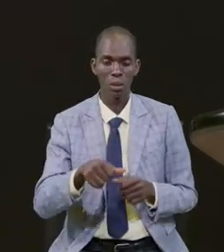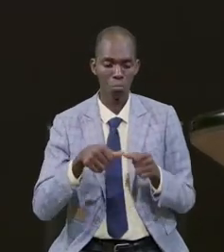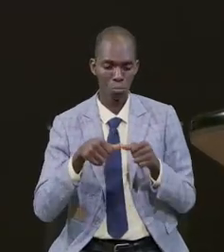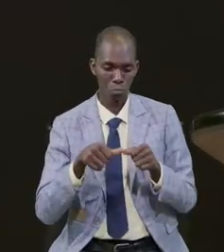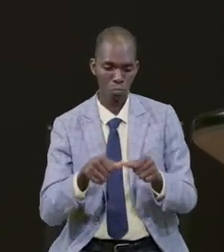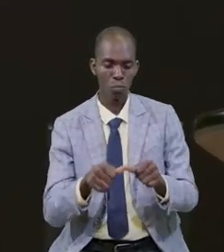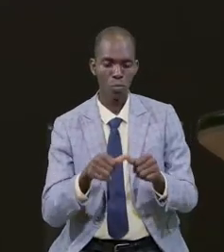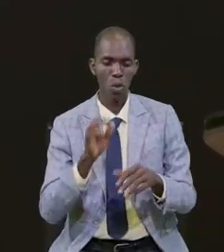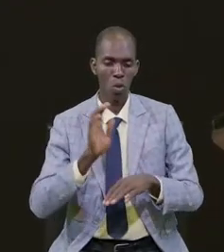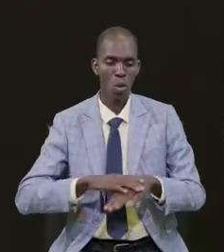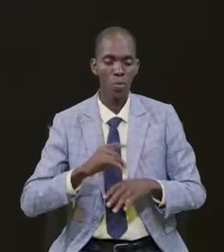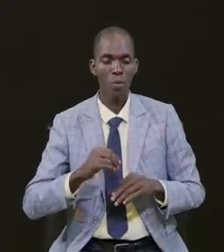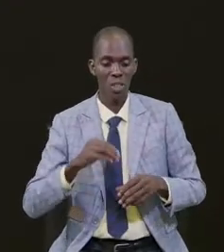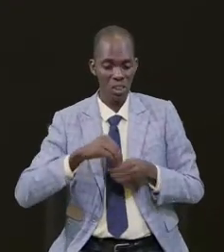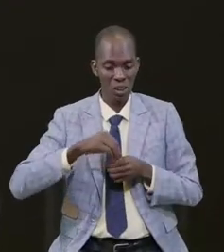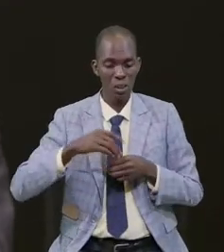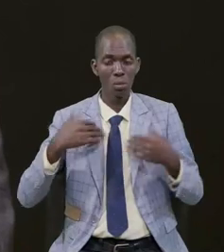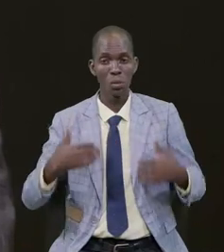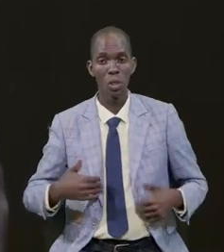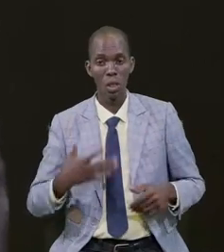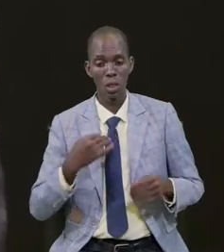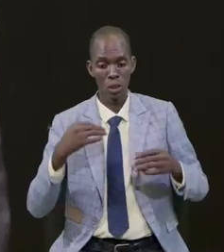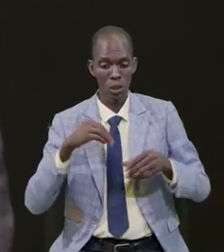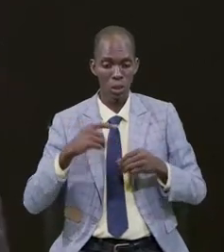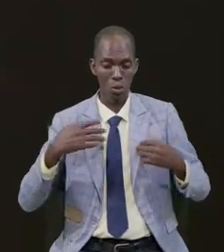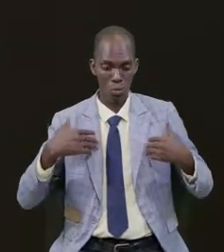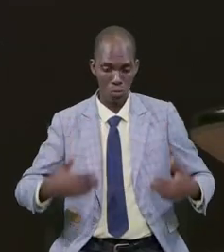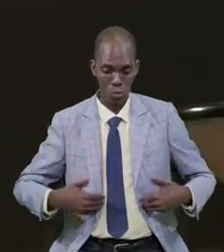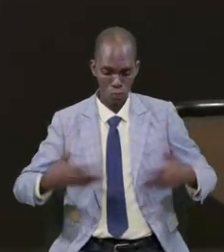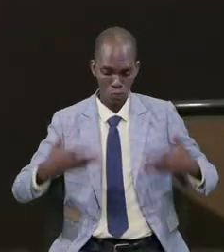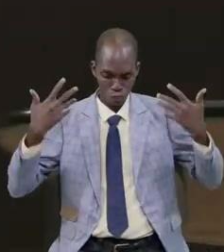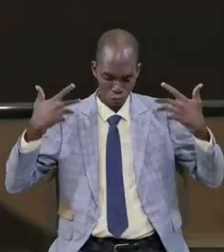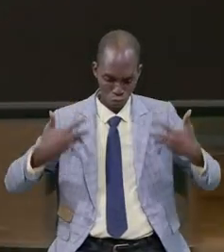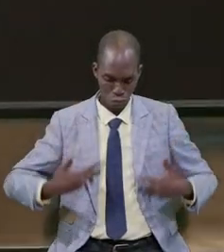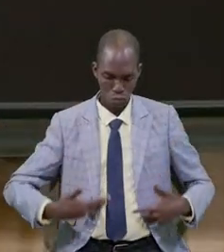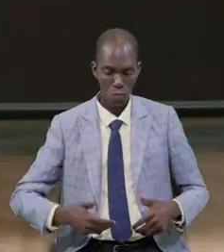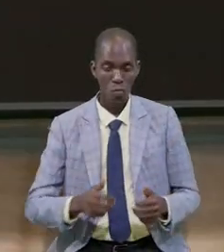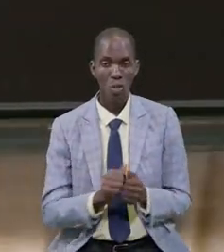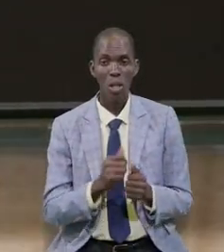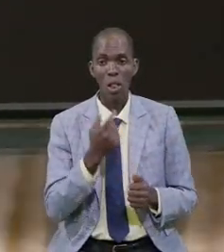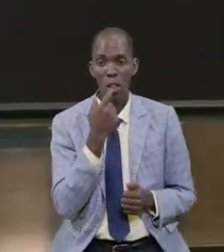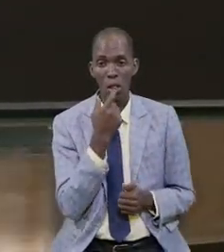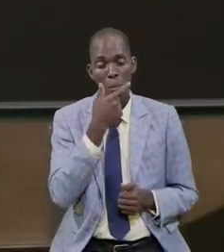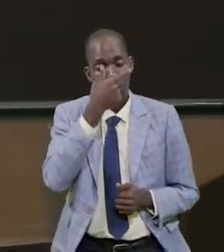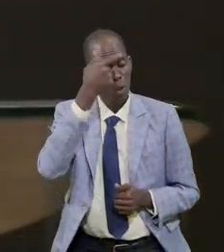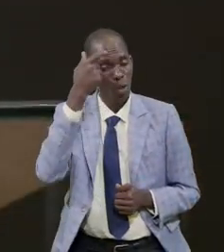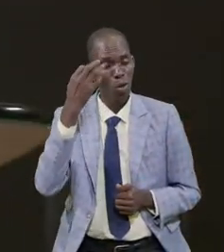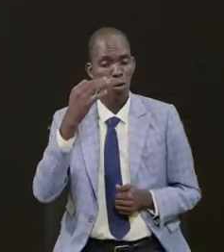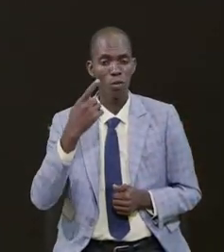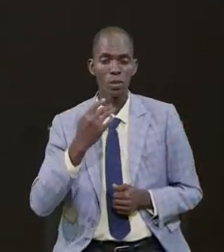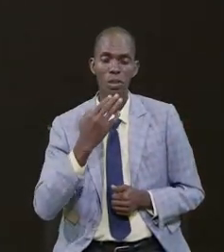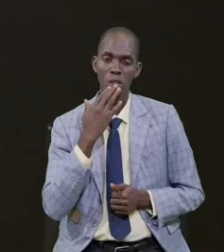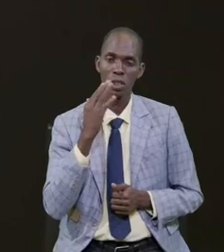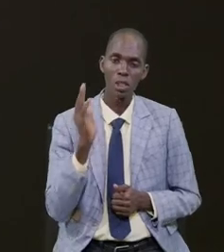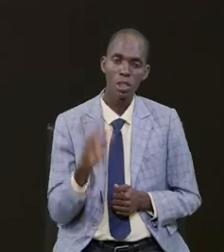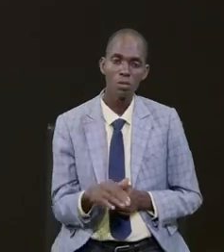dans le corps. Et tout le corps, avec la langue, à cause du mal,